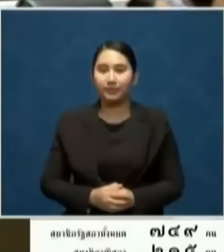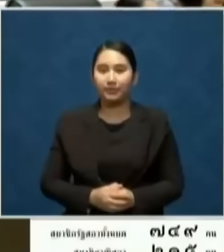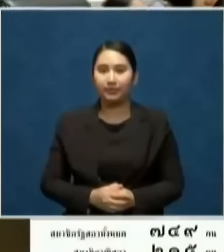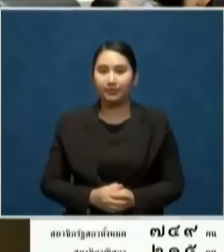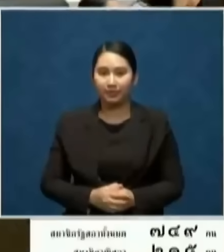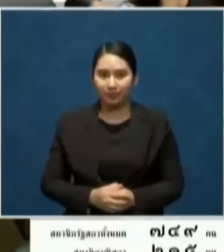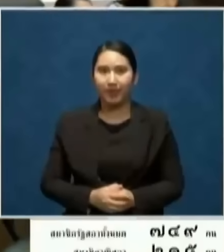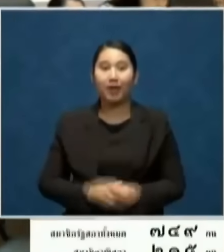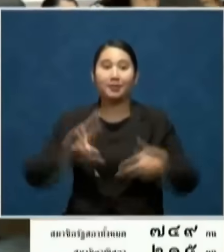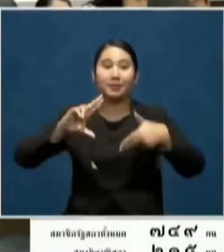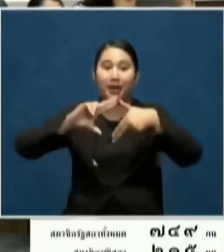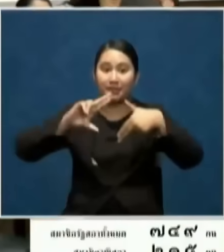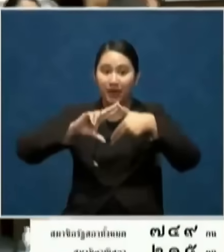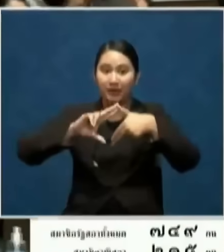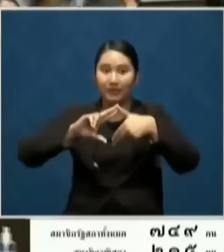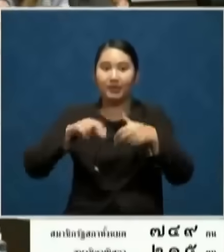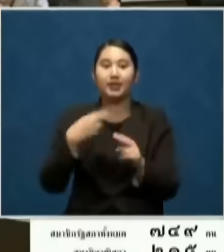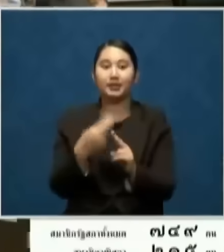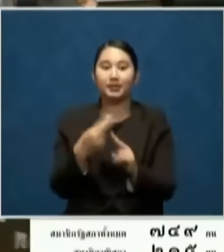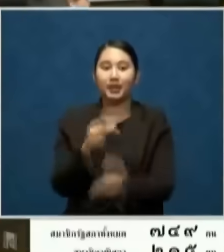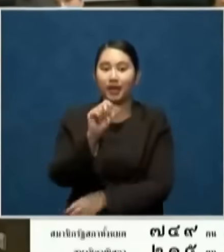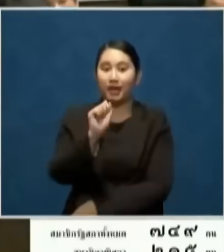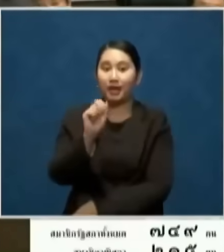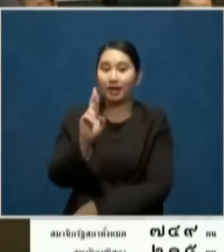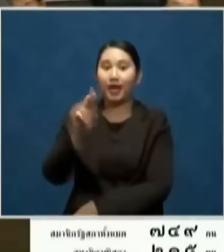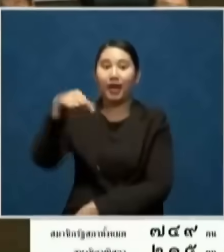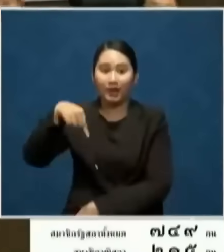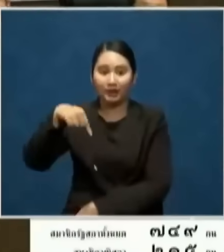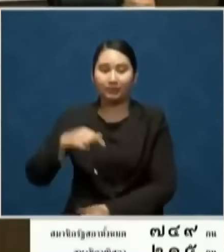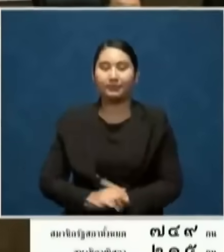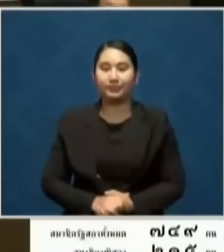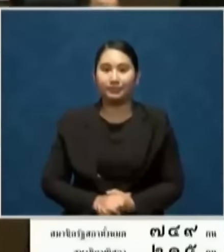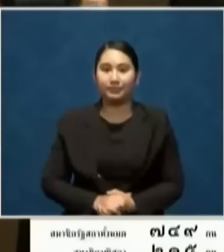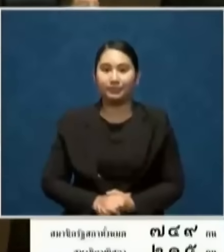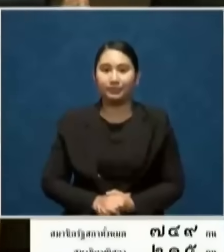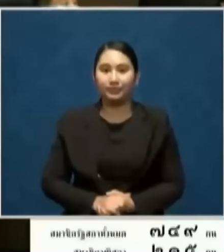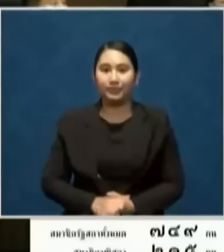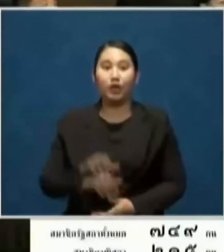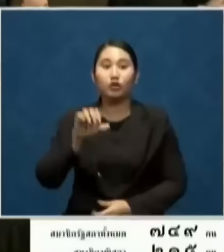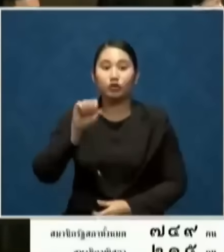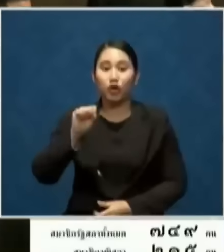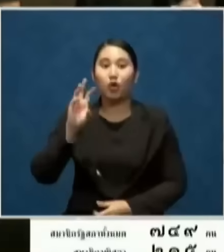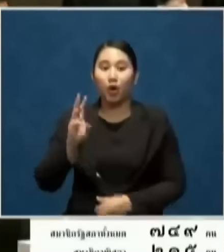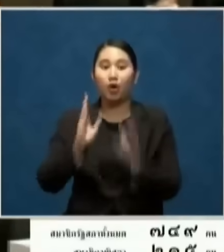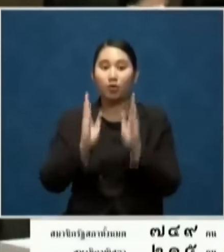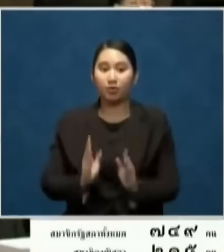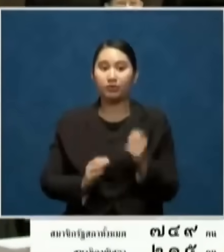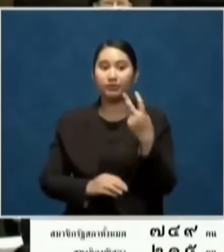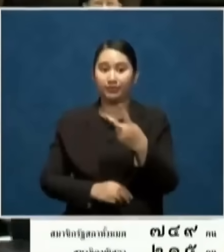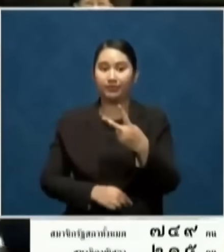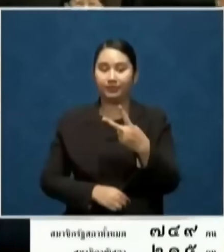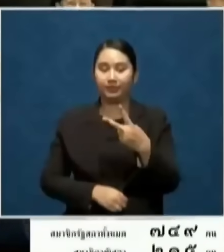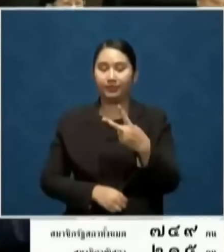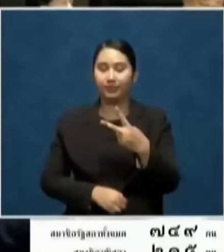มนตรีซึ่งก็มีผู้แสดงตนให้การรับรองผู้ที่ถูกเสนอชื่อก็คือนายพิธาลิ้มเจริญรัตน์ให้เป็นนายกรัฐมนตรีทั้